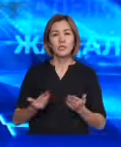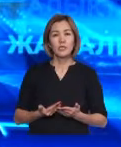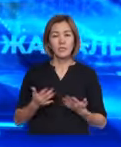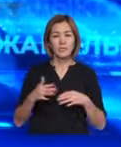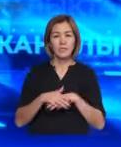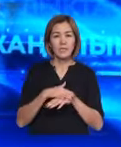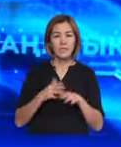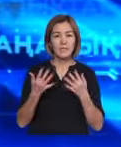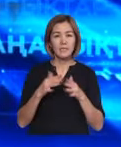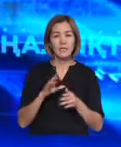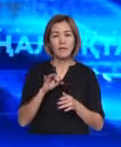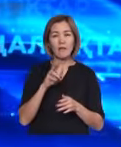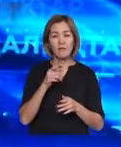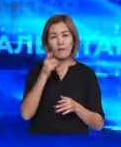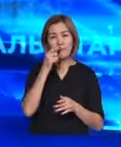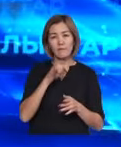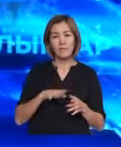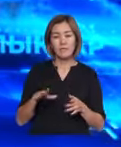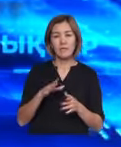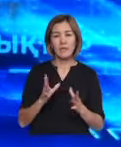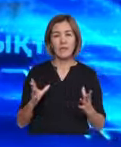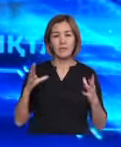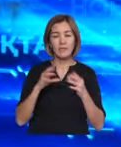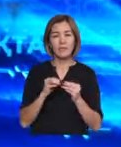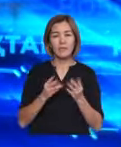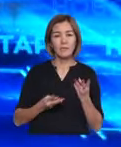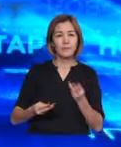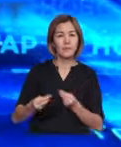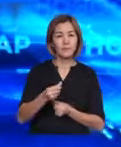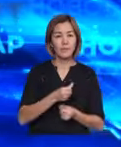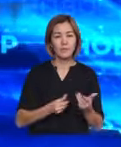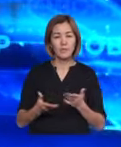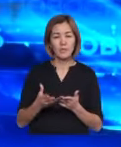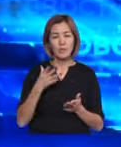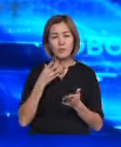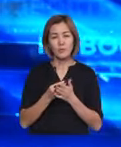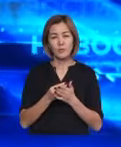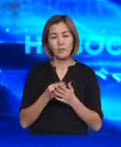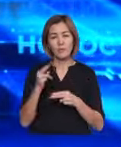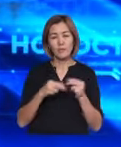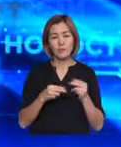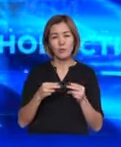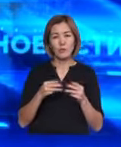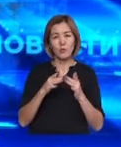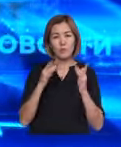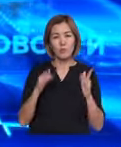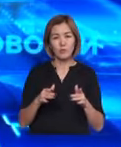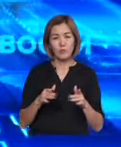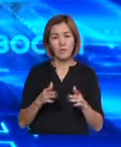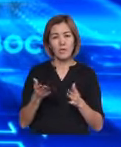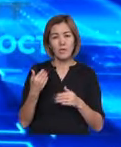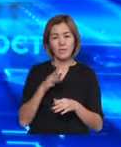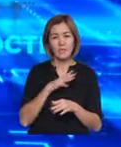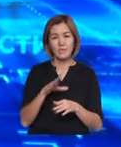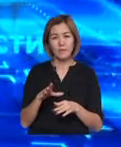жители села Алмалы панфиловского района объединили в свои усилия и за собственные средства построили мост ранее отсутствие